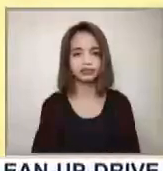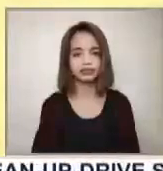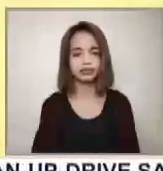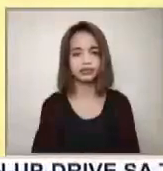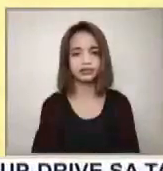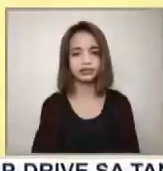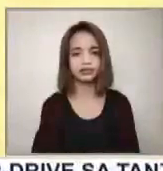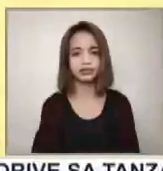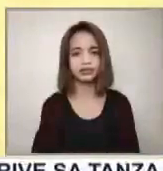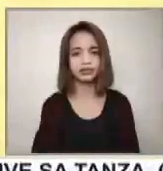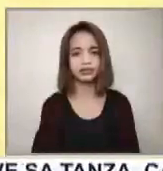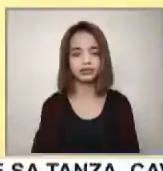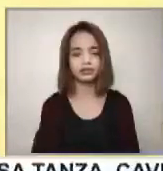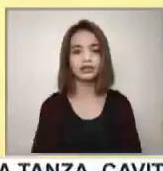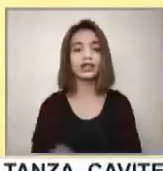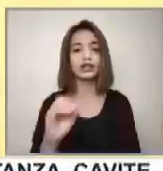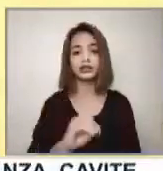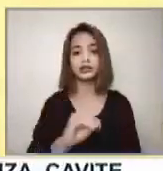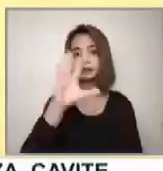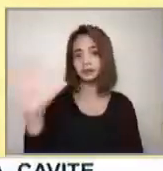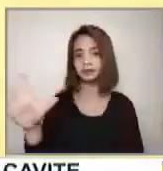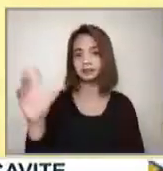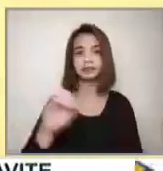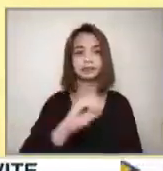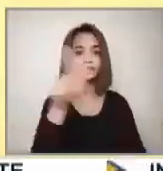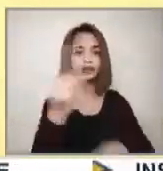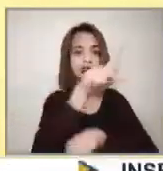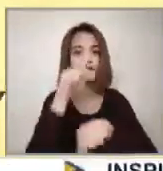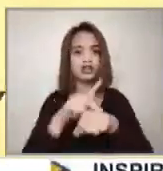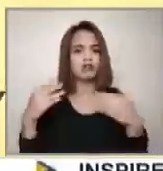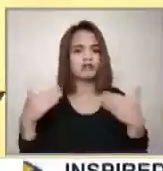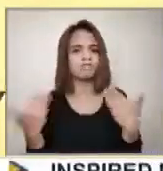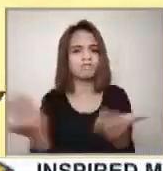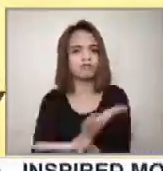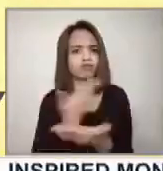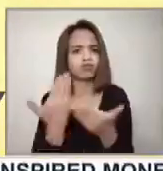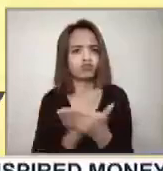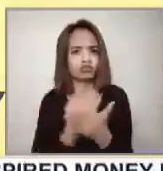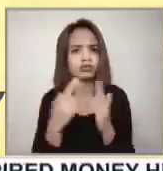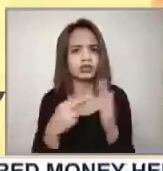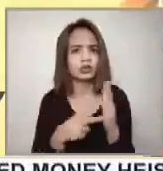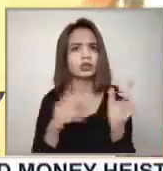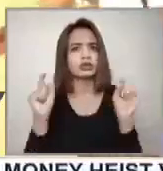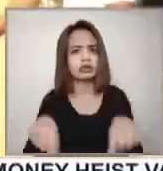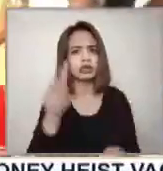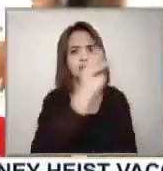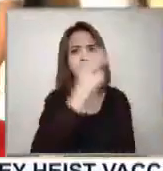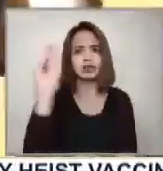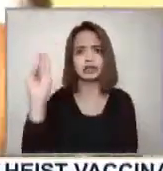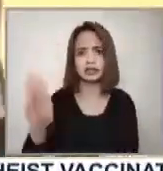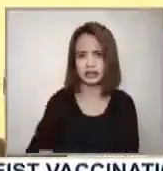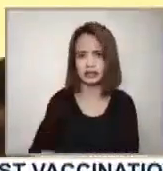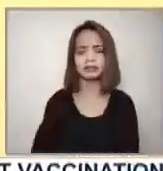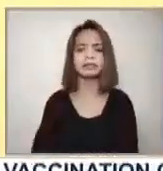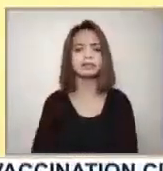Rise and shine, Aljo! Rise and shine, Pilipinas! May mga bago patakaran na pinaiiral ngayon sa Manila Baywalk Dolomite Beach.